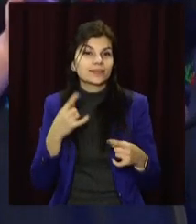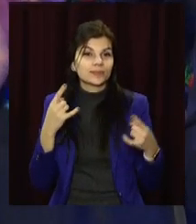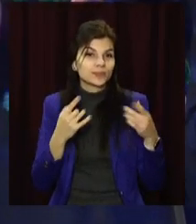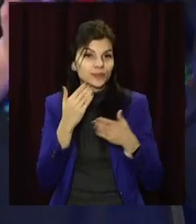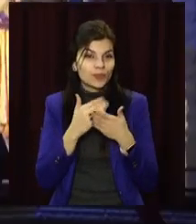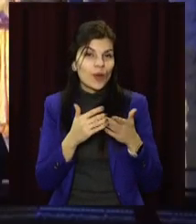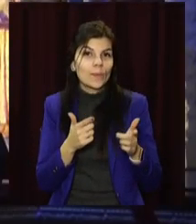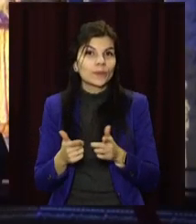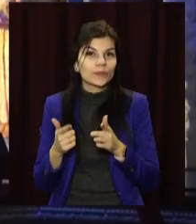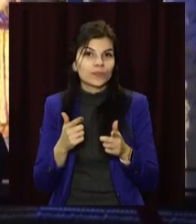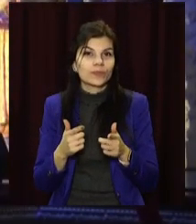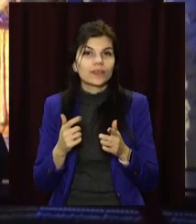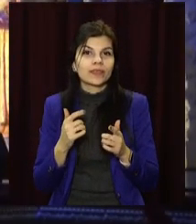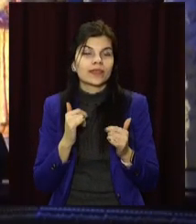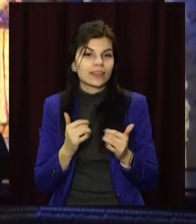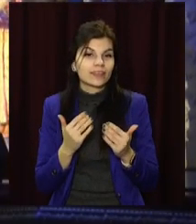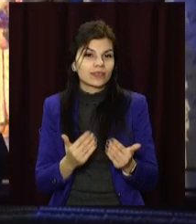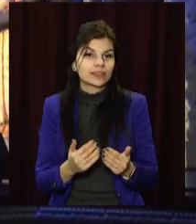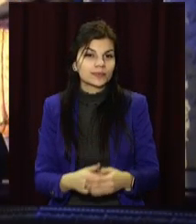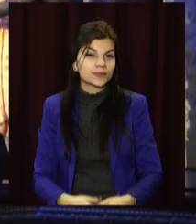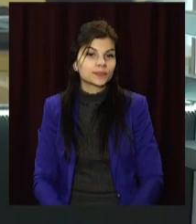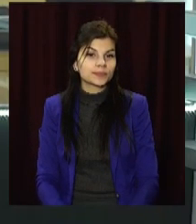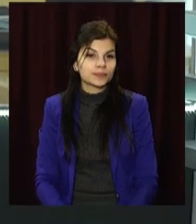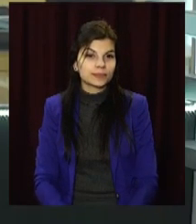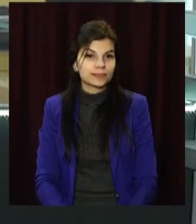Олександр Вернигоров, Опен'юз, телеканал «Відкритий».